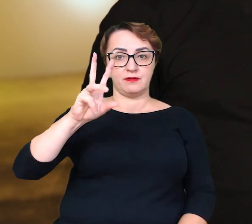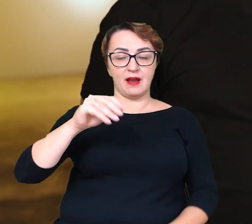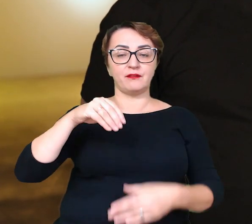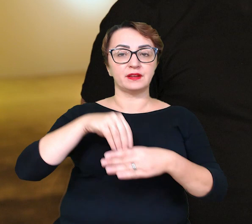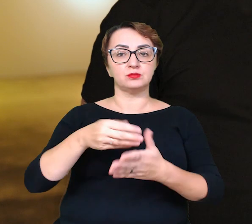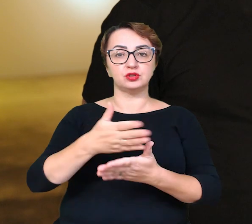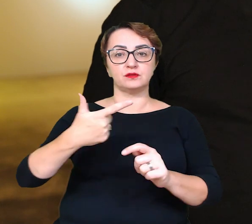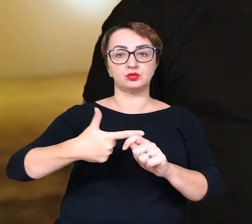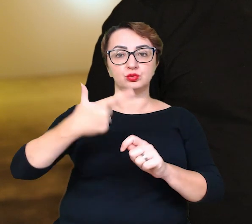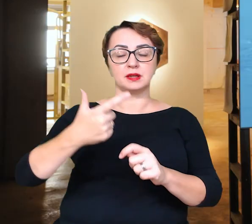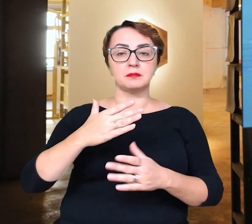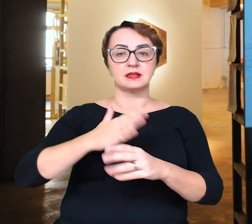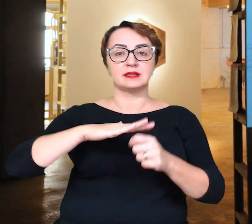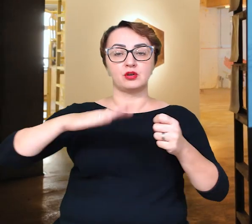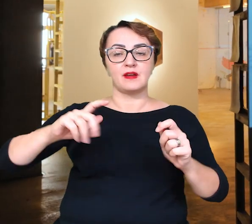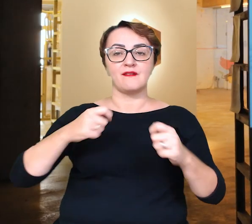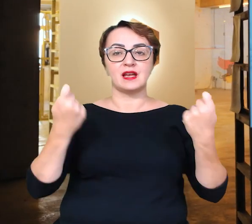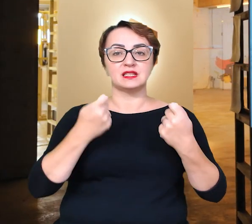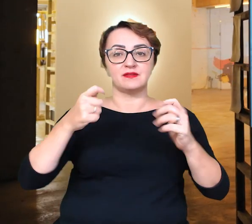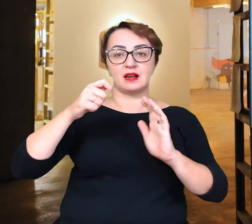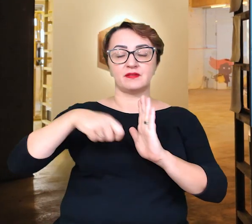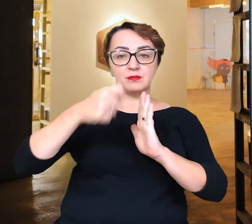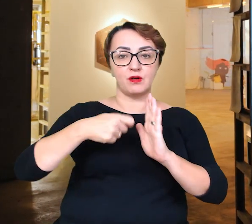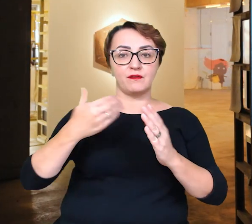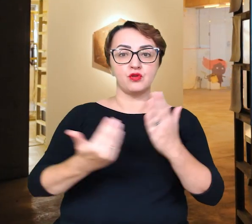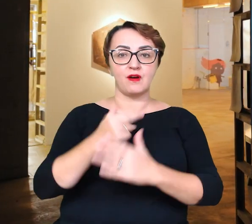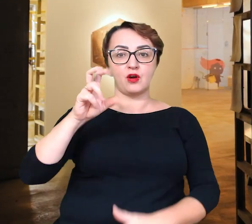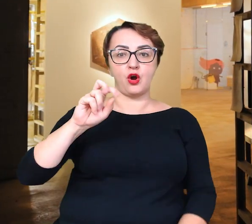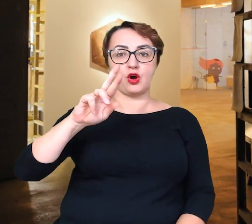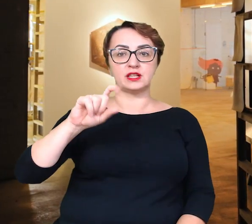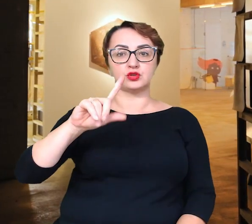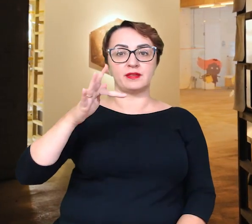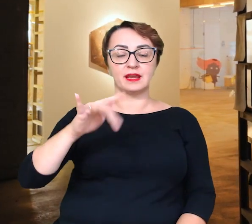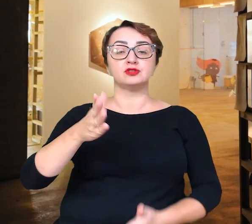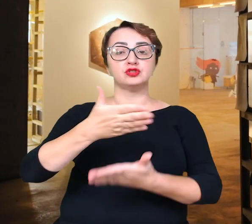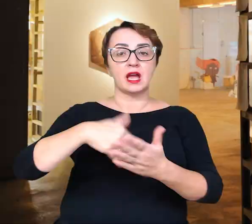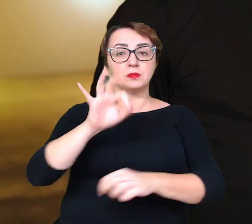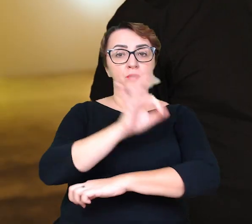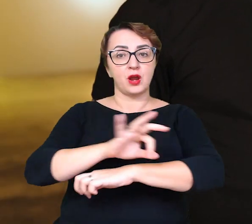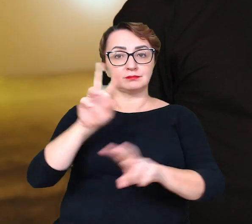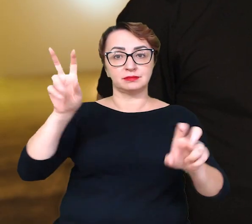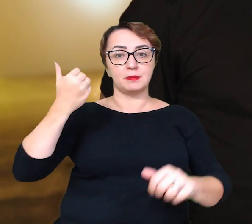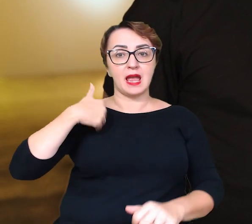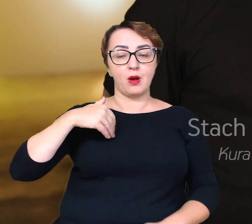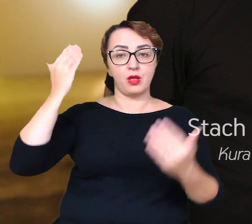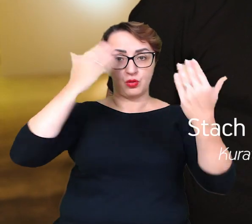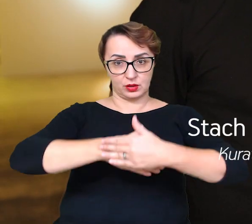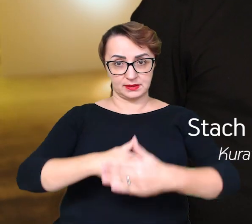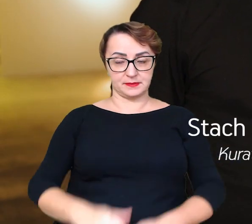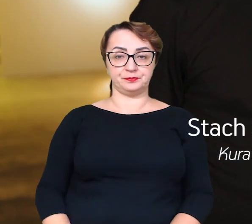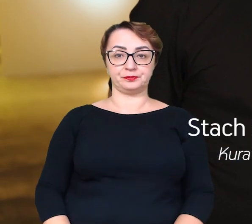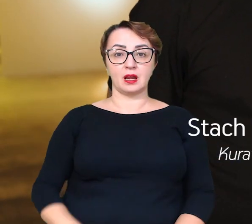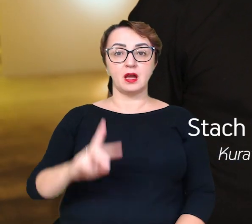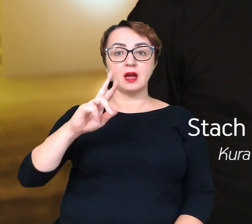22. Międzynarodowego Festiwalu Filmowego Nowe Horyzonty, częścią projektu Białe Noce. Republika Słońca